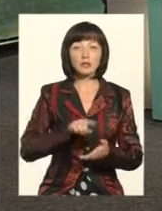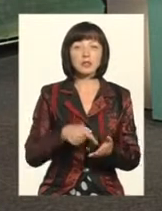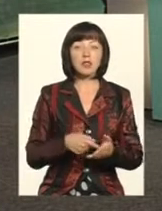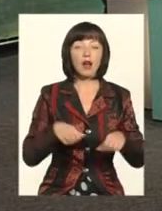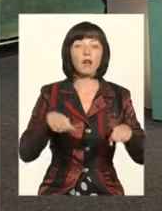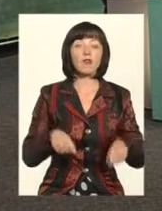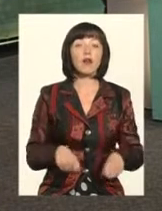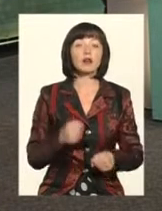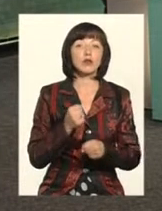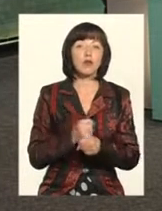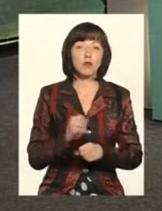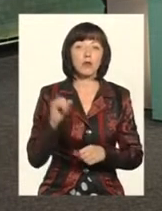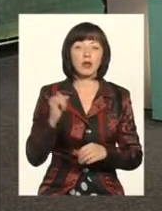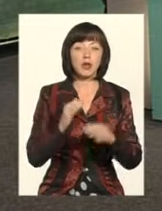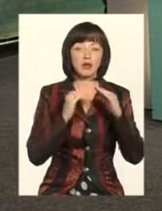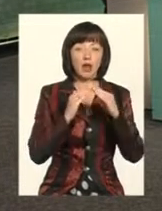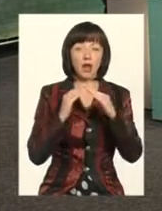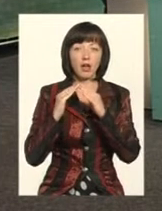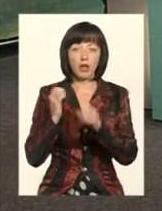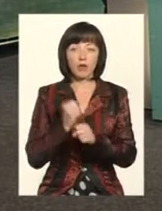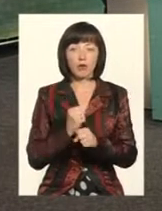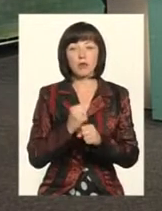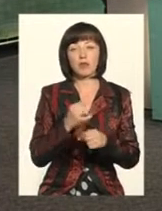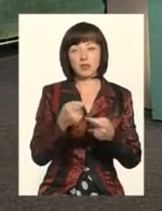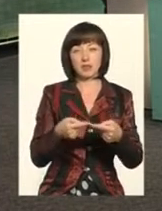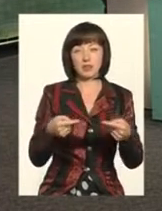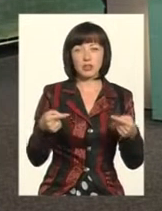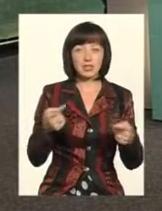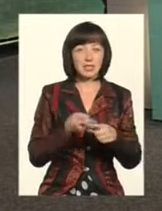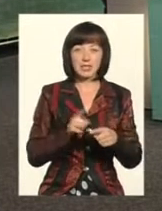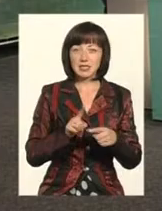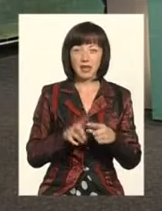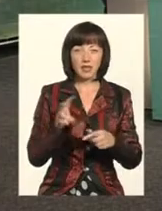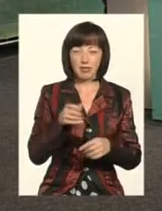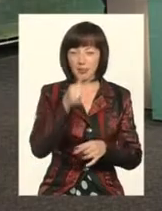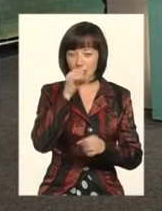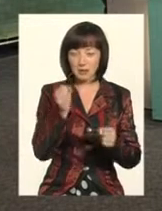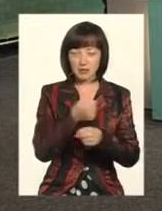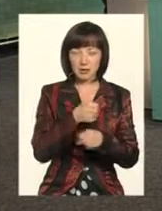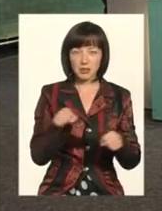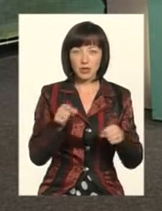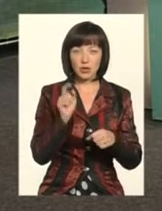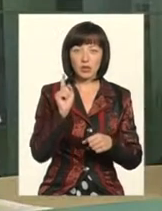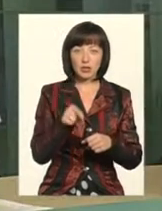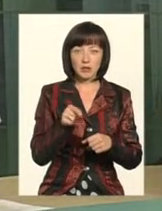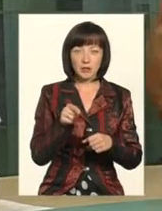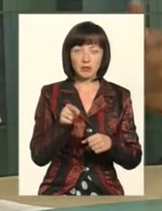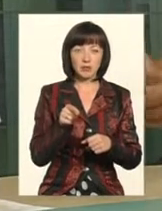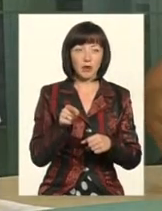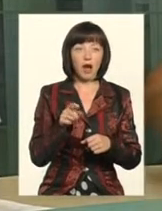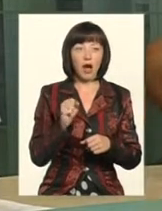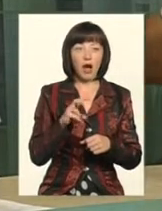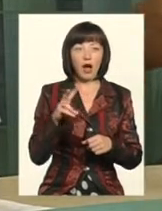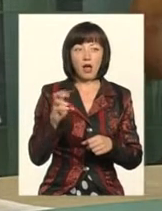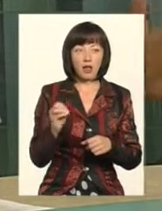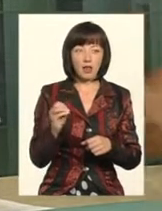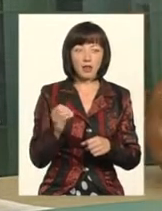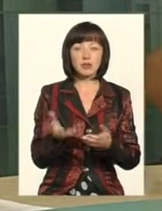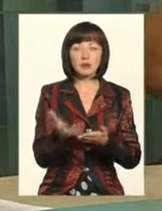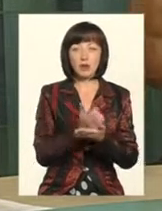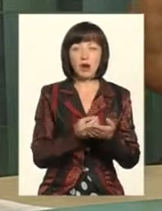що дахи роблять, і ліфти роблять, тому що це не під силу одному будинку старому зробити. Новий будинок, да, вони